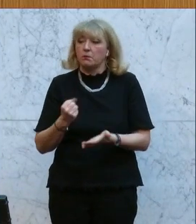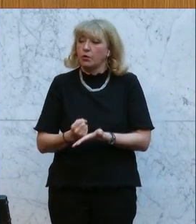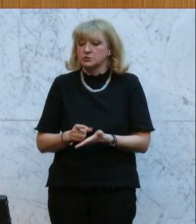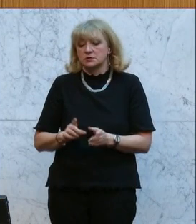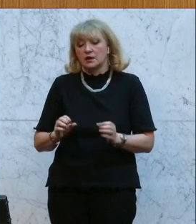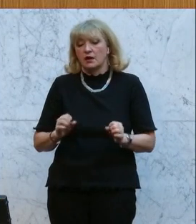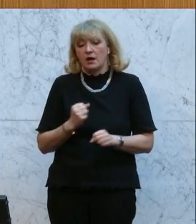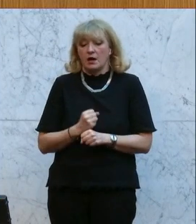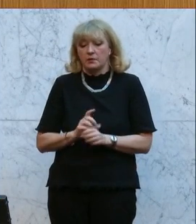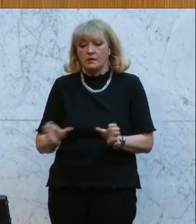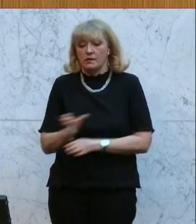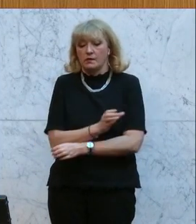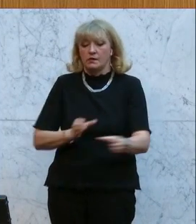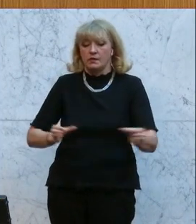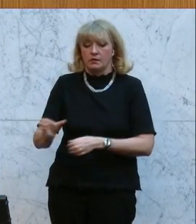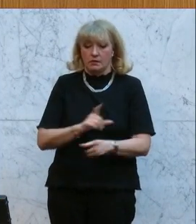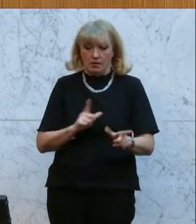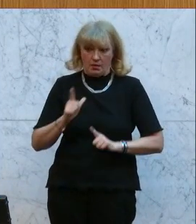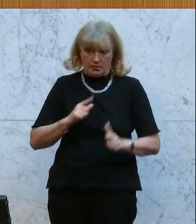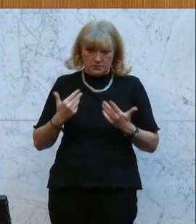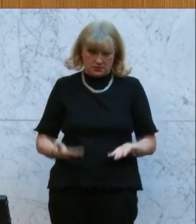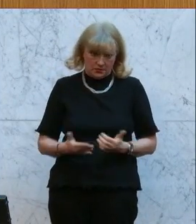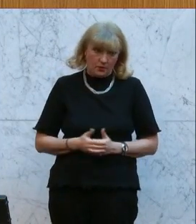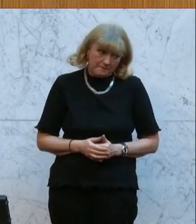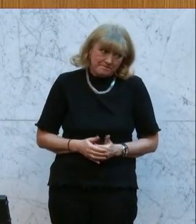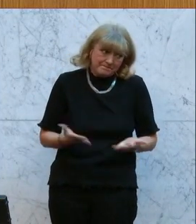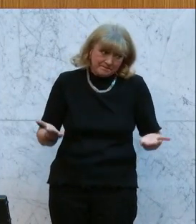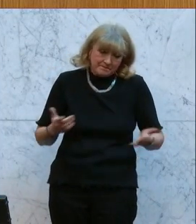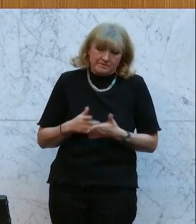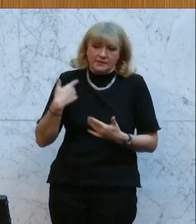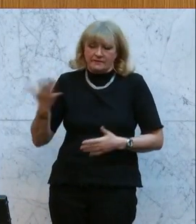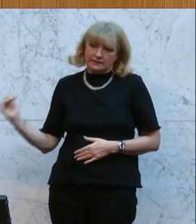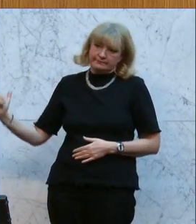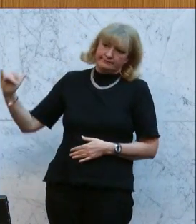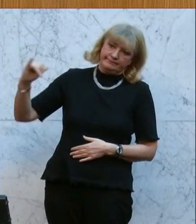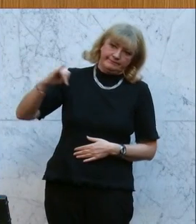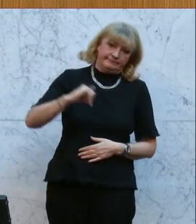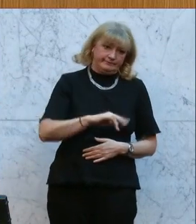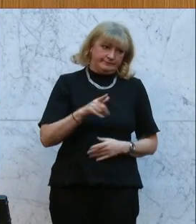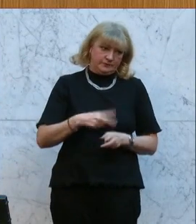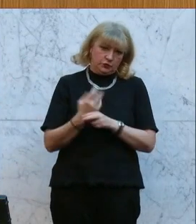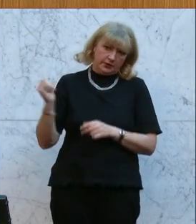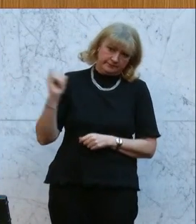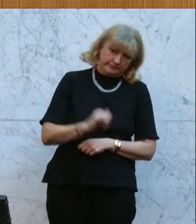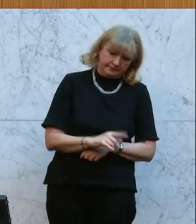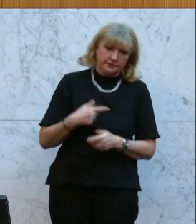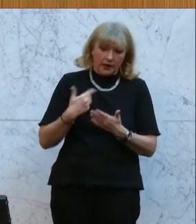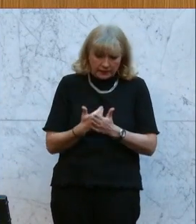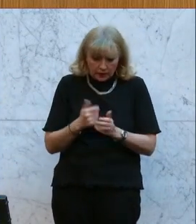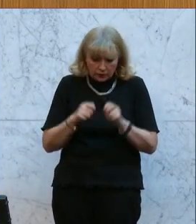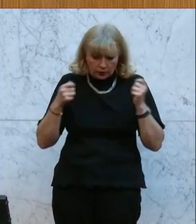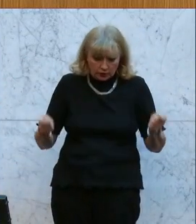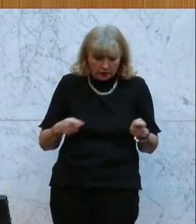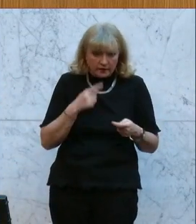Leider alles Letzteres. In dem Sinne begleiteten mich am Heimweg auch die News zu der Demonstration zur Erhalt der